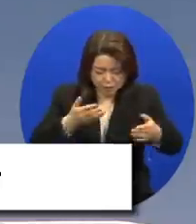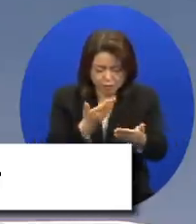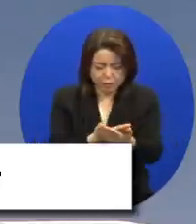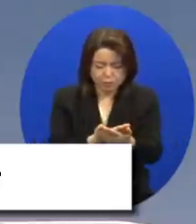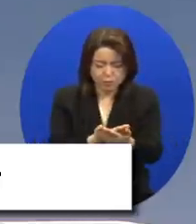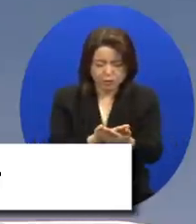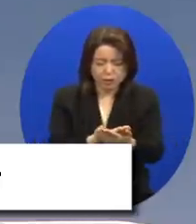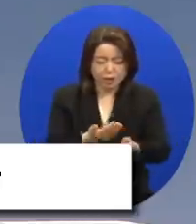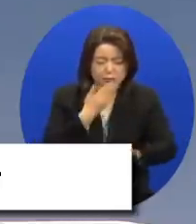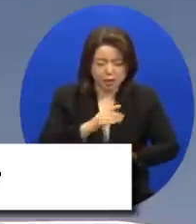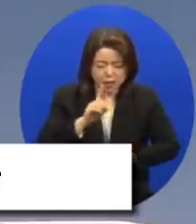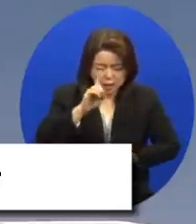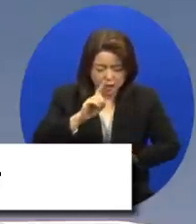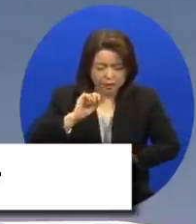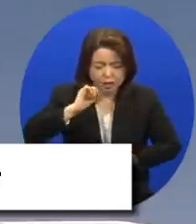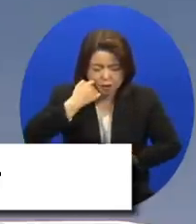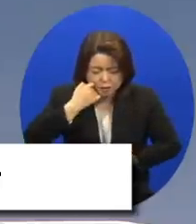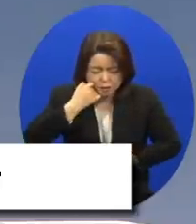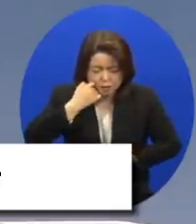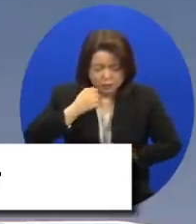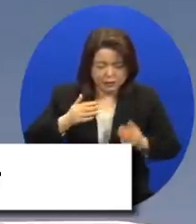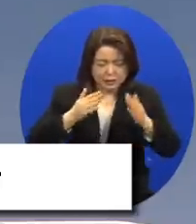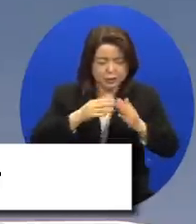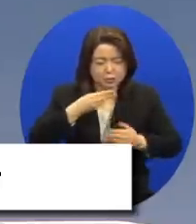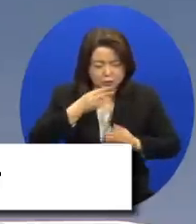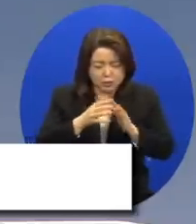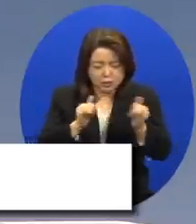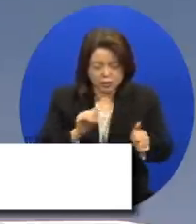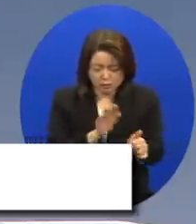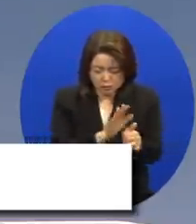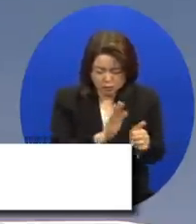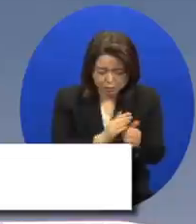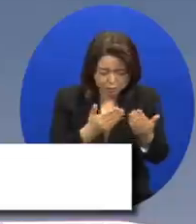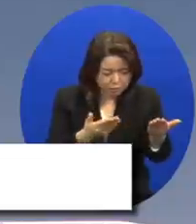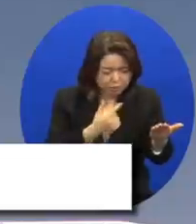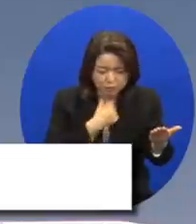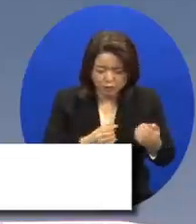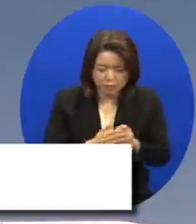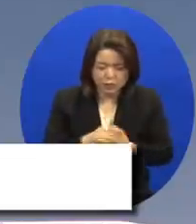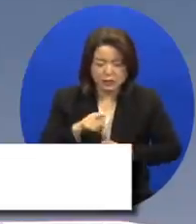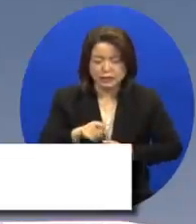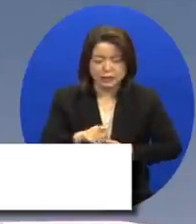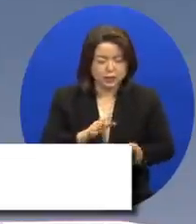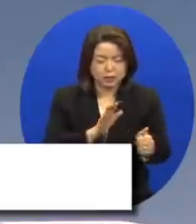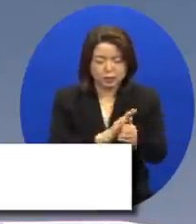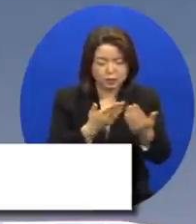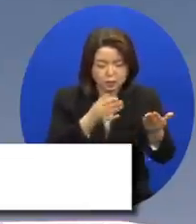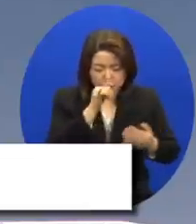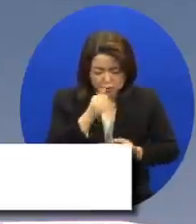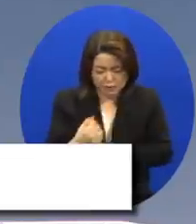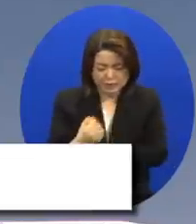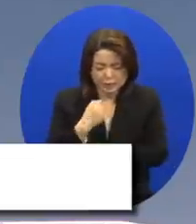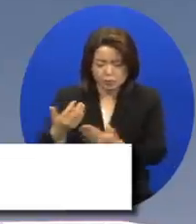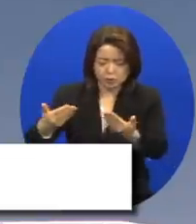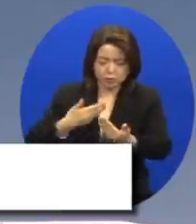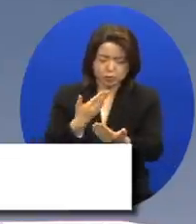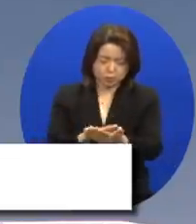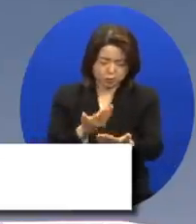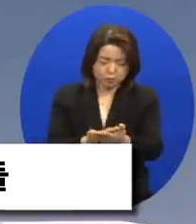식사도 할 수 없는 노숙인들을 도끼 원합니다 그들을 도울 수 있는 힘을 우리에게 주옵소서